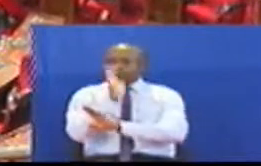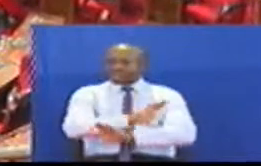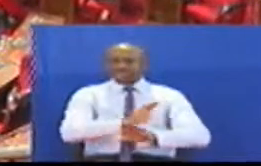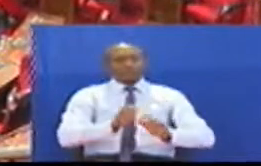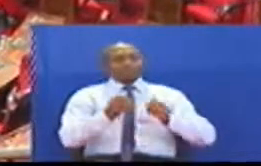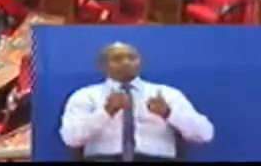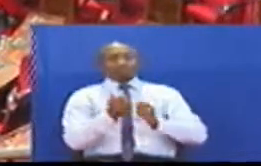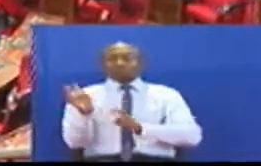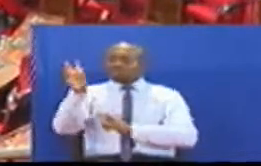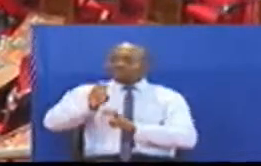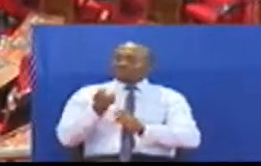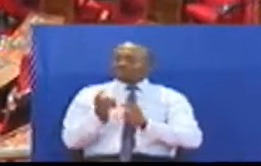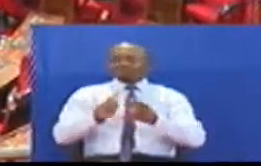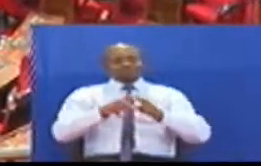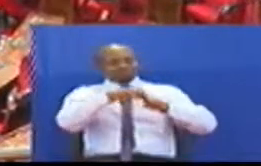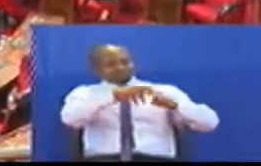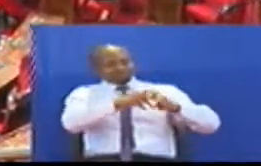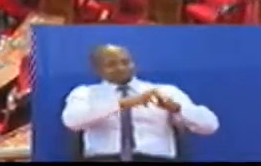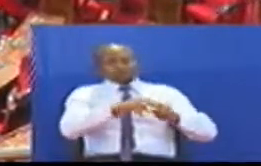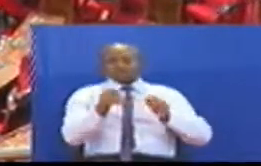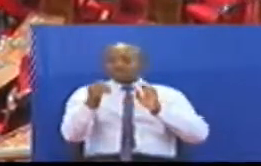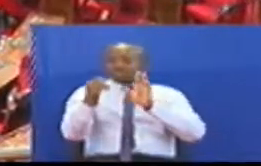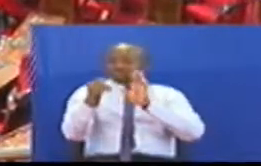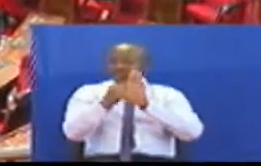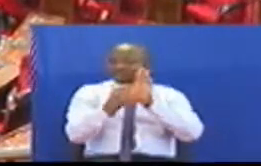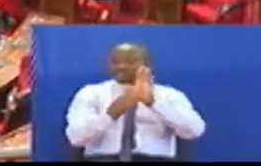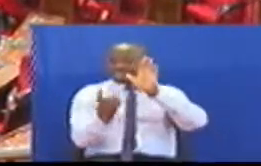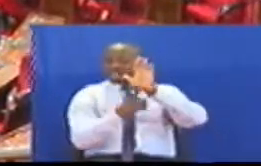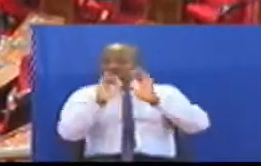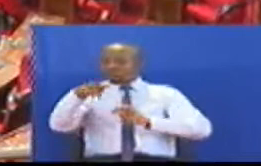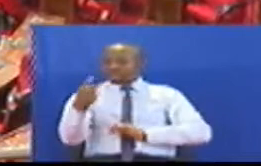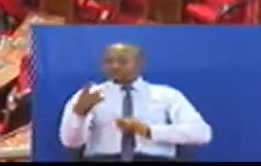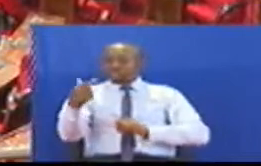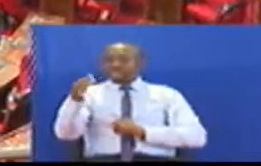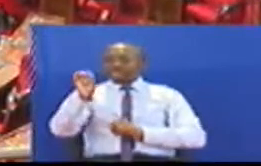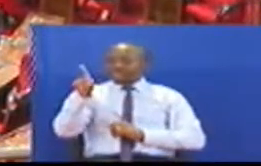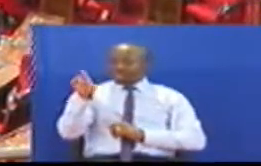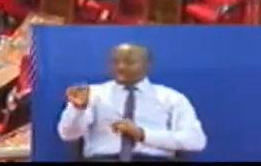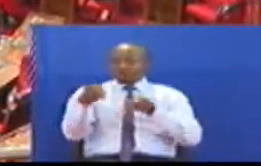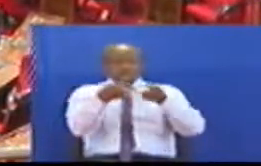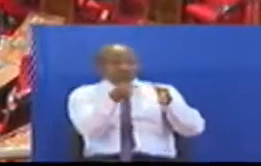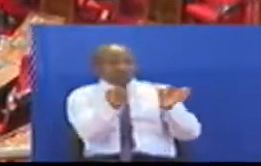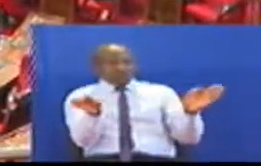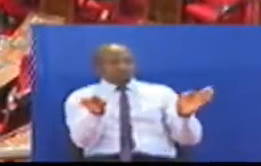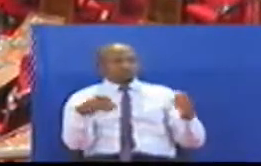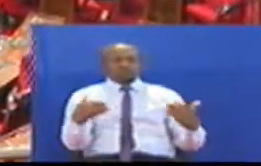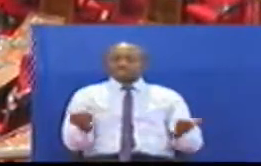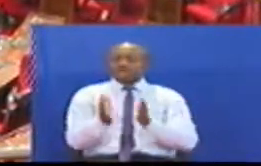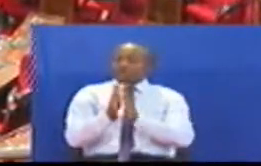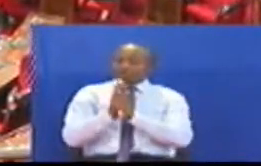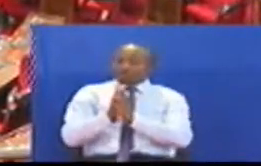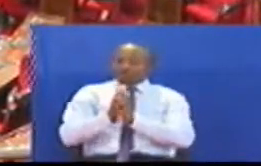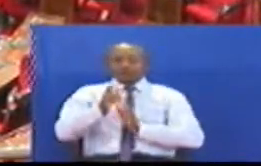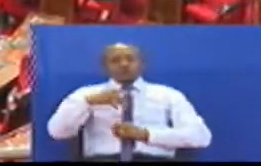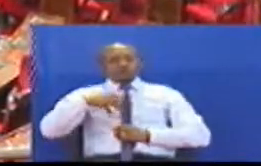imetangazwa Jumatatu tarehe 6 ile tenda inafunguliwa. Kwa hiyo ni kuombe tu Mheshimiwa Waziri Mkuu mpelekee salamu